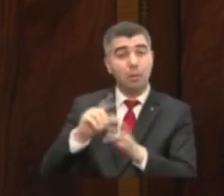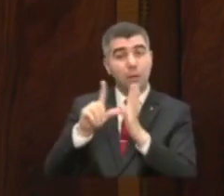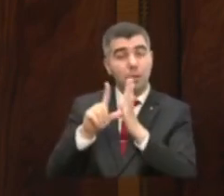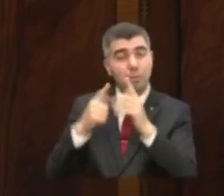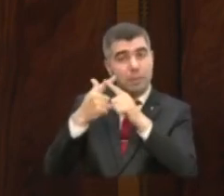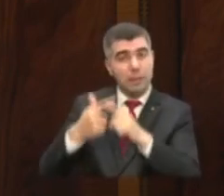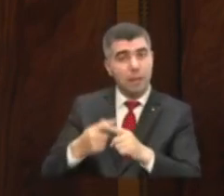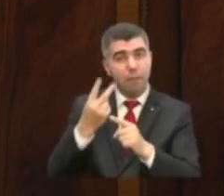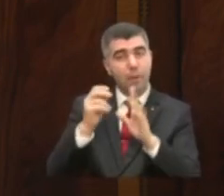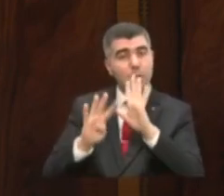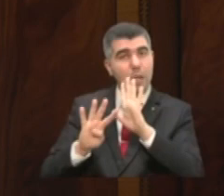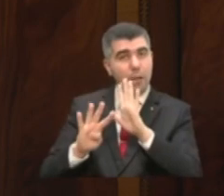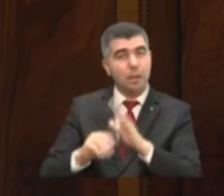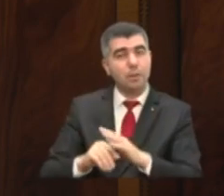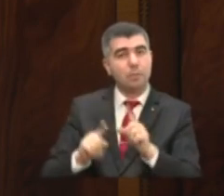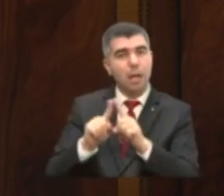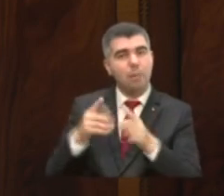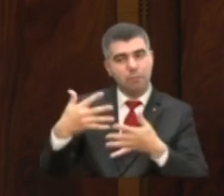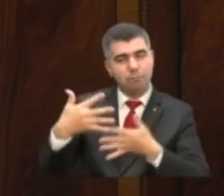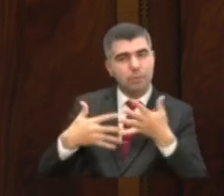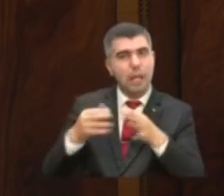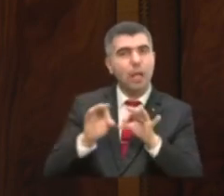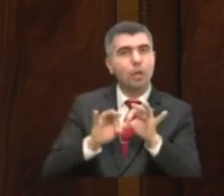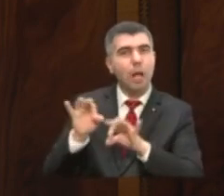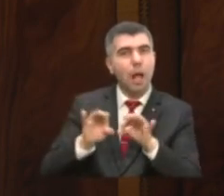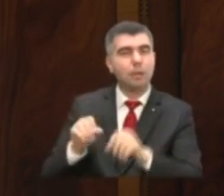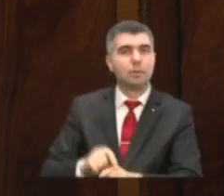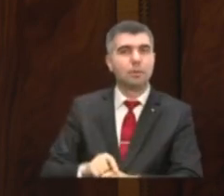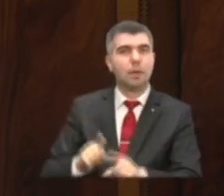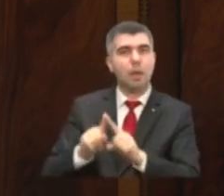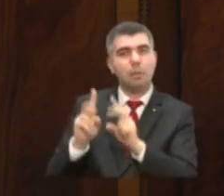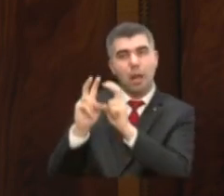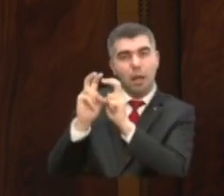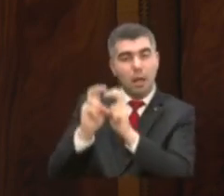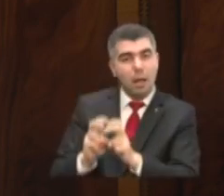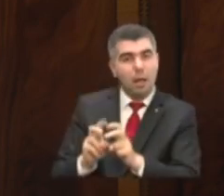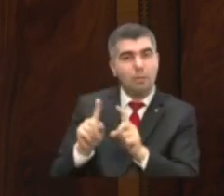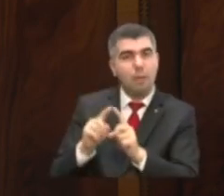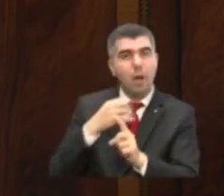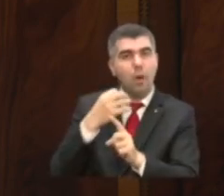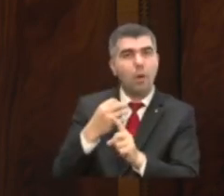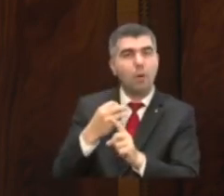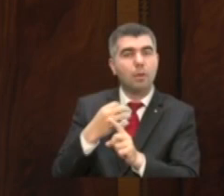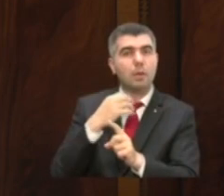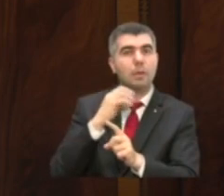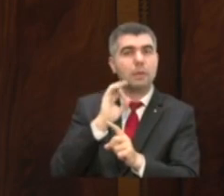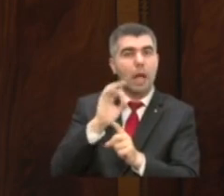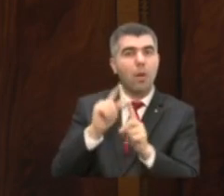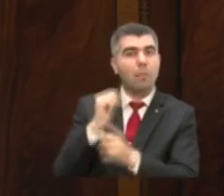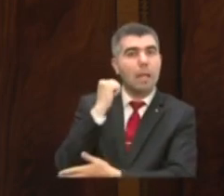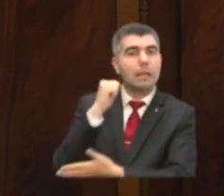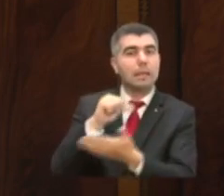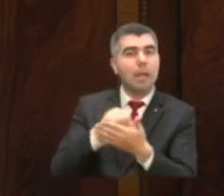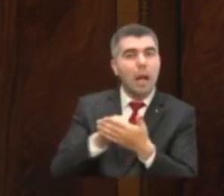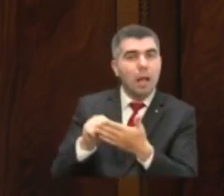2019 أريد فقط أن أعرض واحد مجموعة الإجراءات. أولا فيما يخص إجراء تقليص آجال الأداء، هذا الشيء راه دخلنا ودرنا